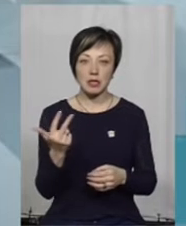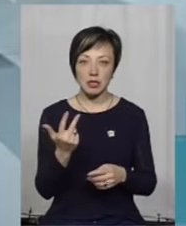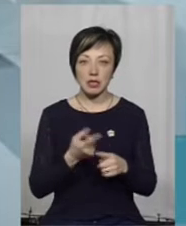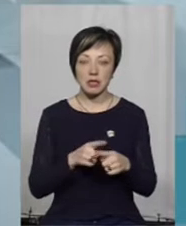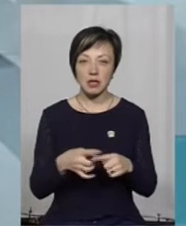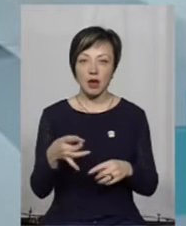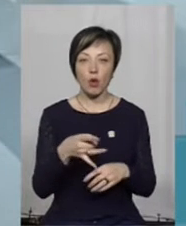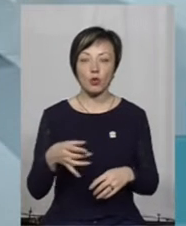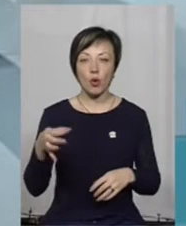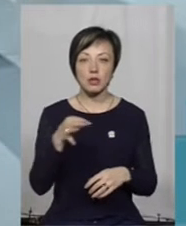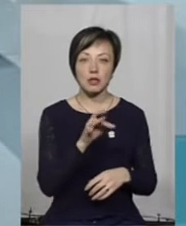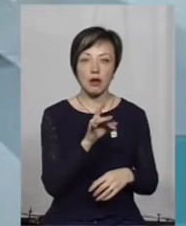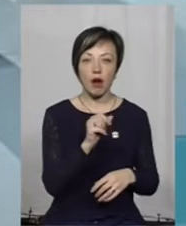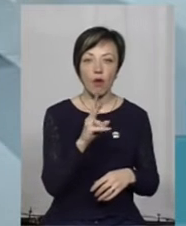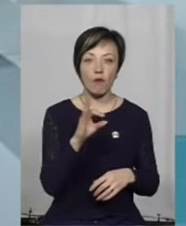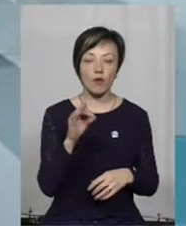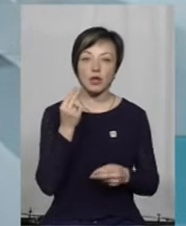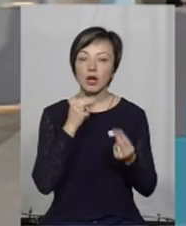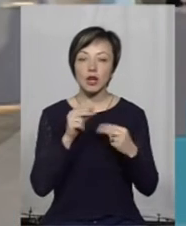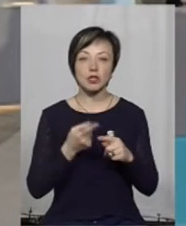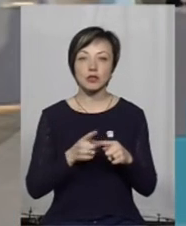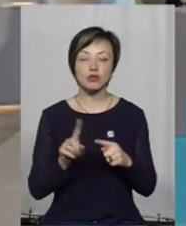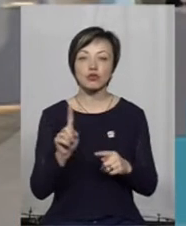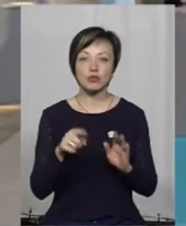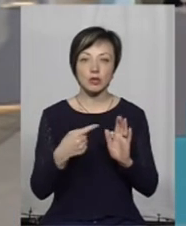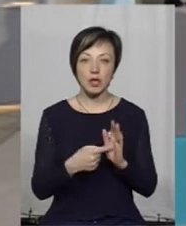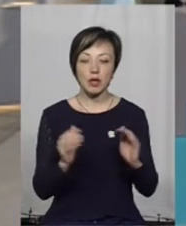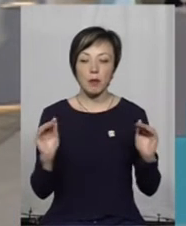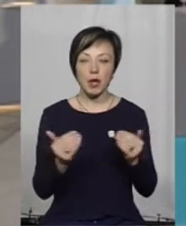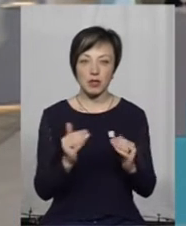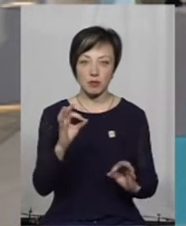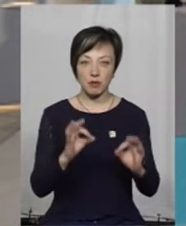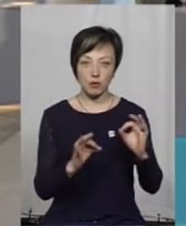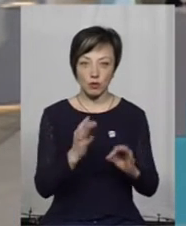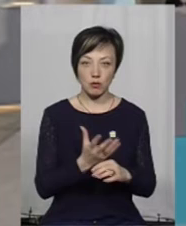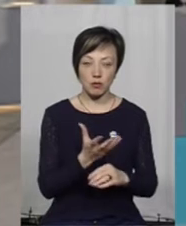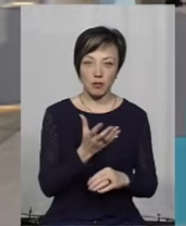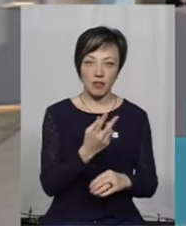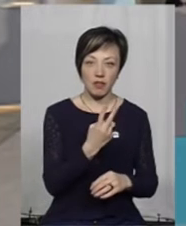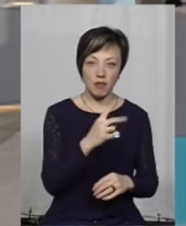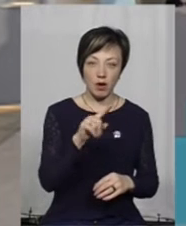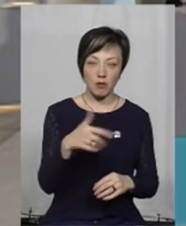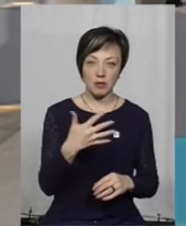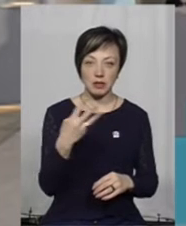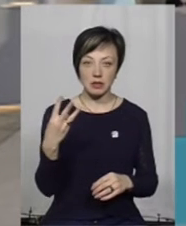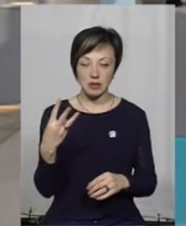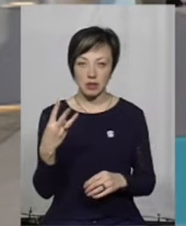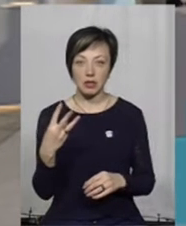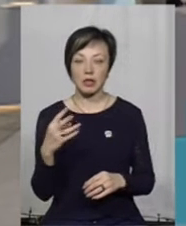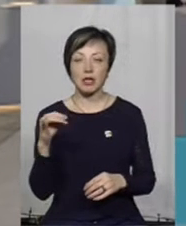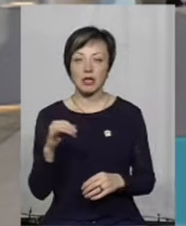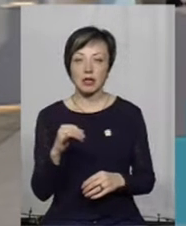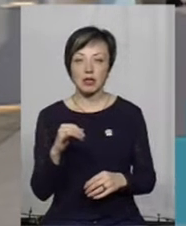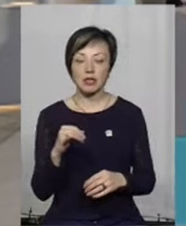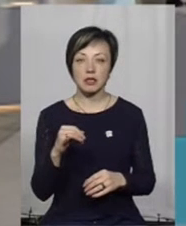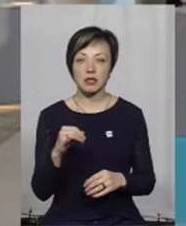це мікрорайон Озерна-Ракова. А що означає найкраще? Це найменше співвідношення. Це було 2,53 на маршруті номер 3 і